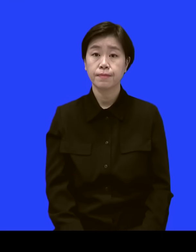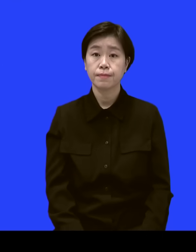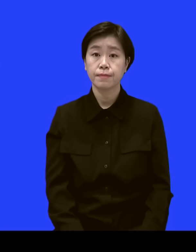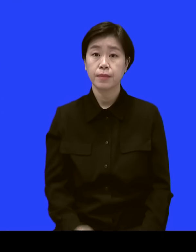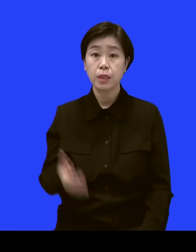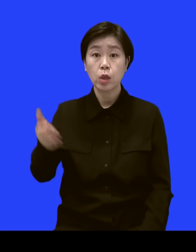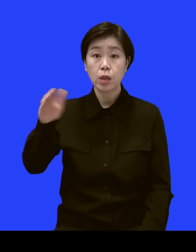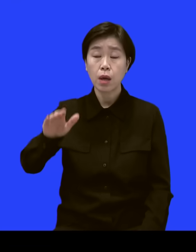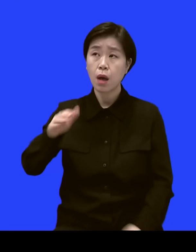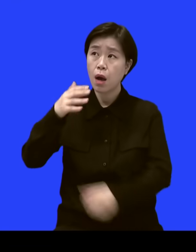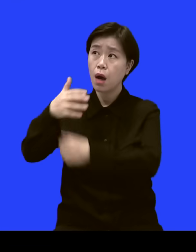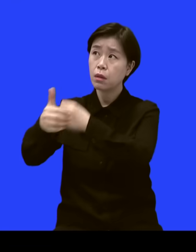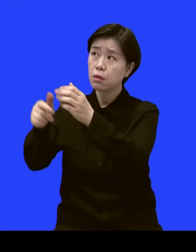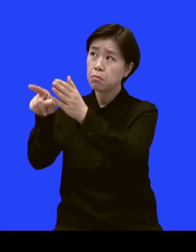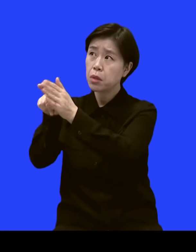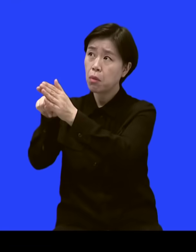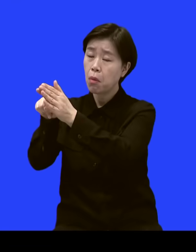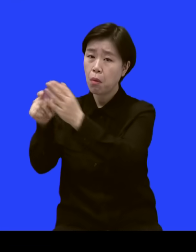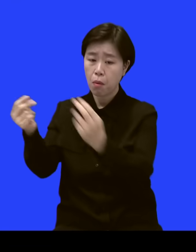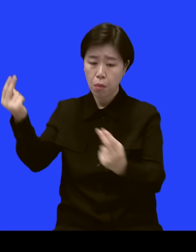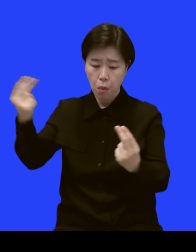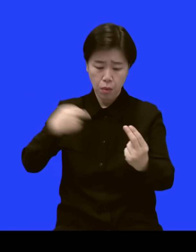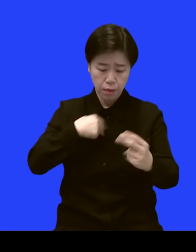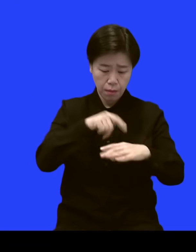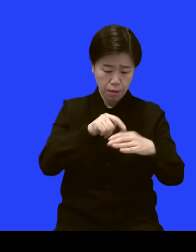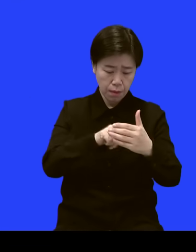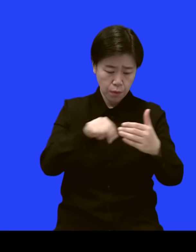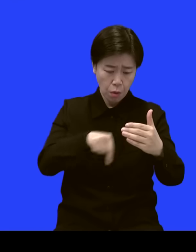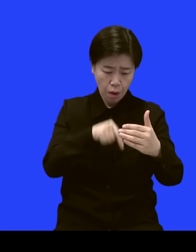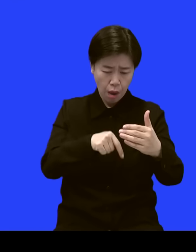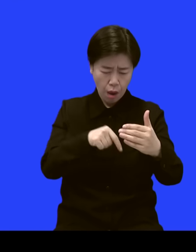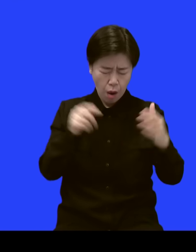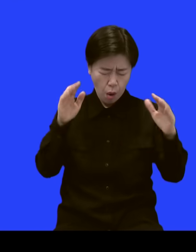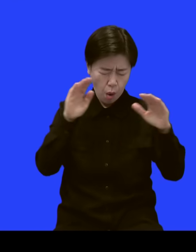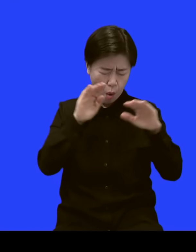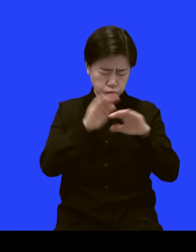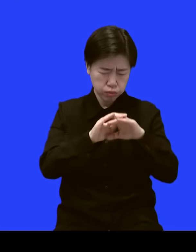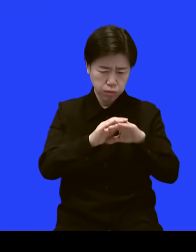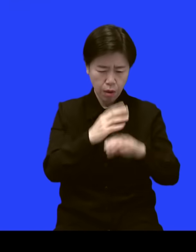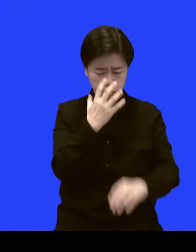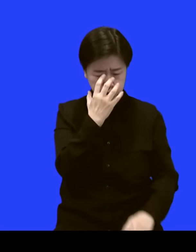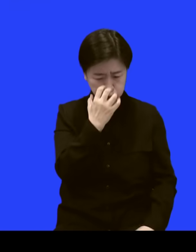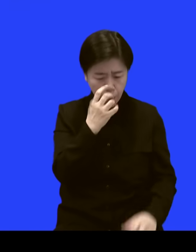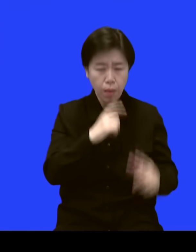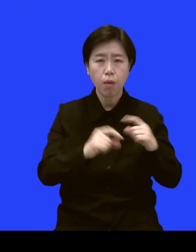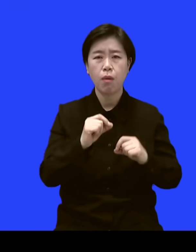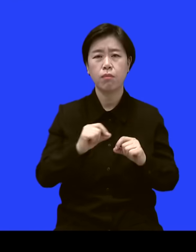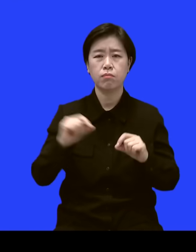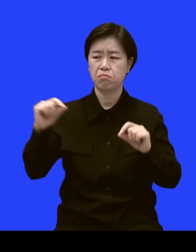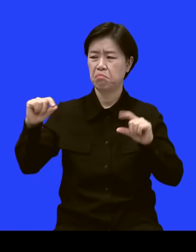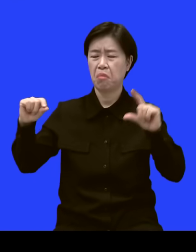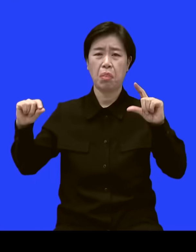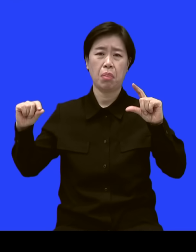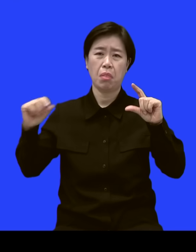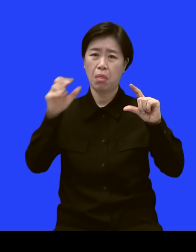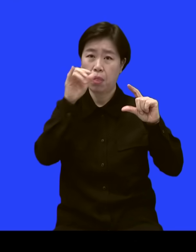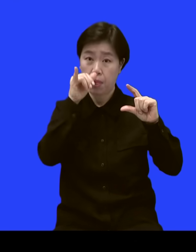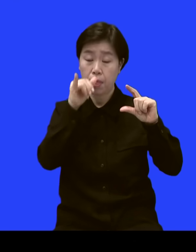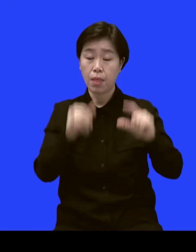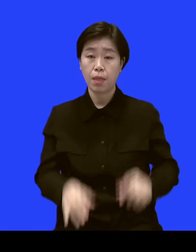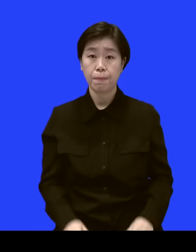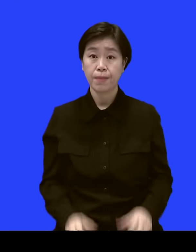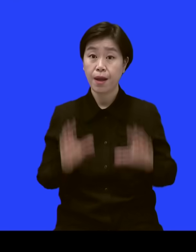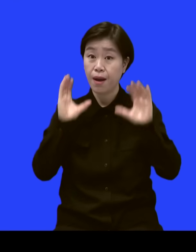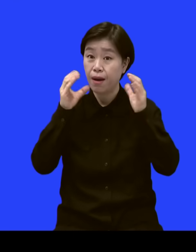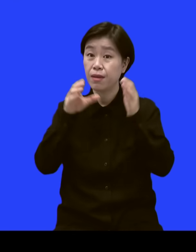제 안에 어두움이 더 크다는 생각이 들었어요. 그렇죠. 이거는 하나님도 어쩔 수 없는 부분이고 어렸을 때는 주일학교